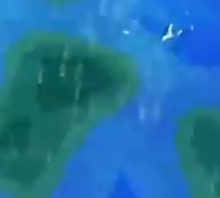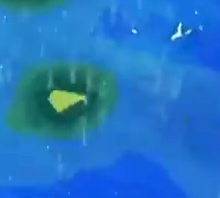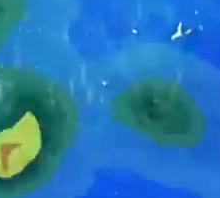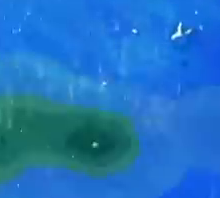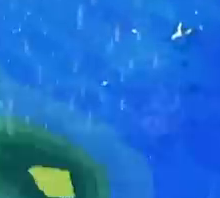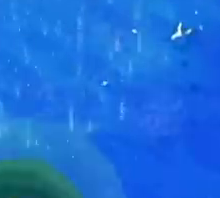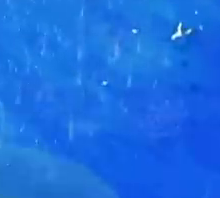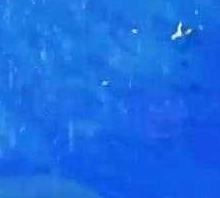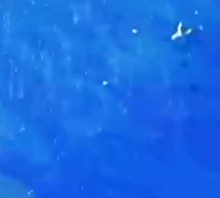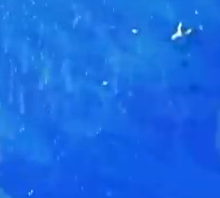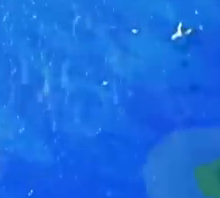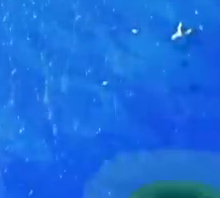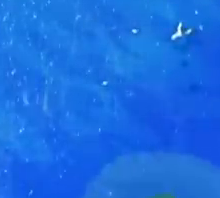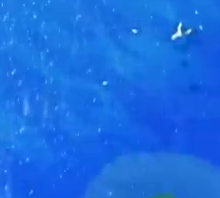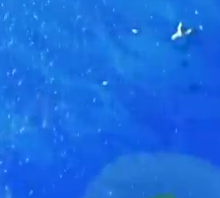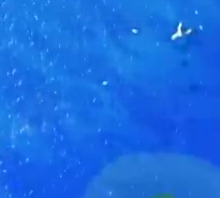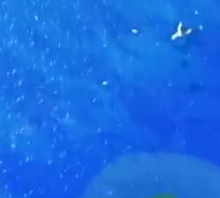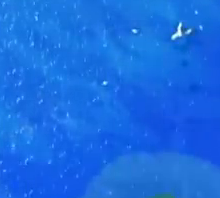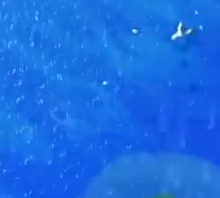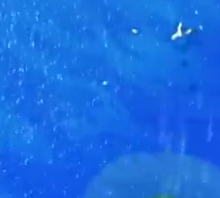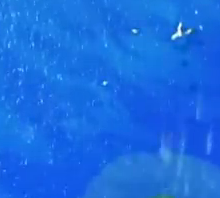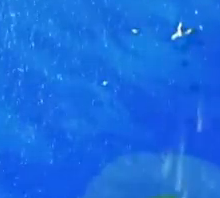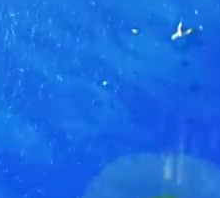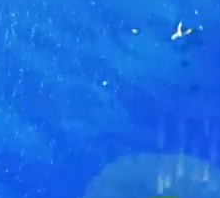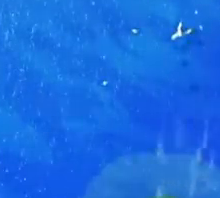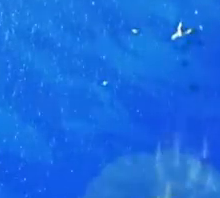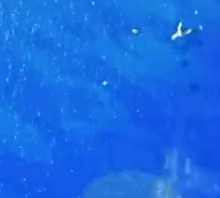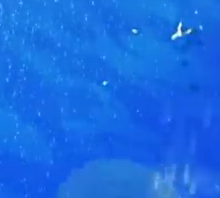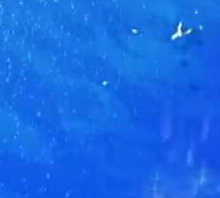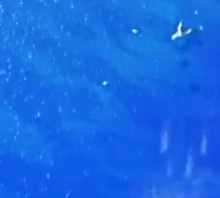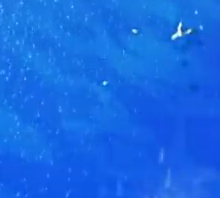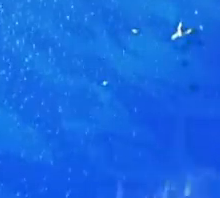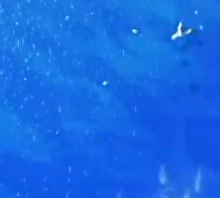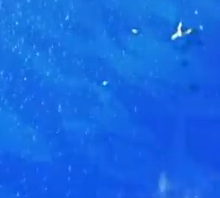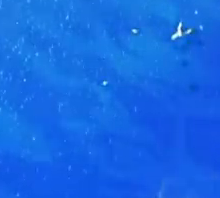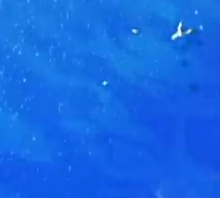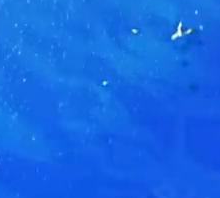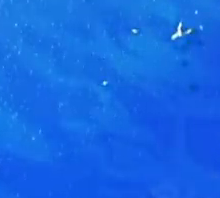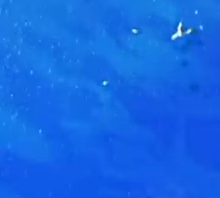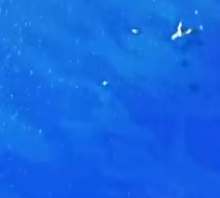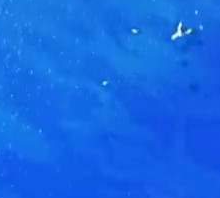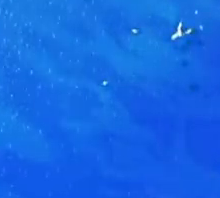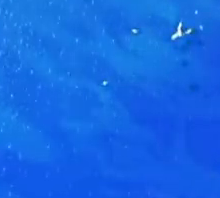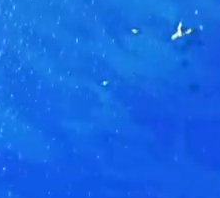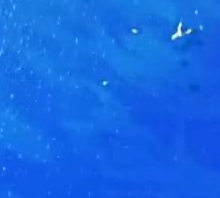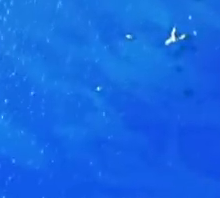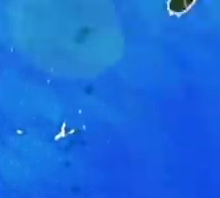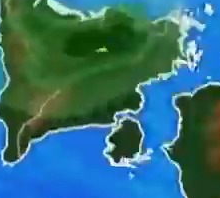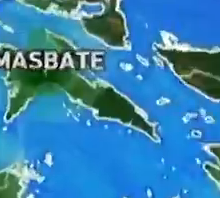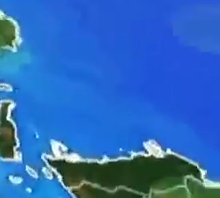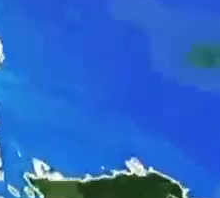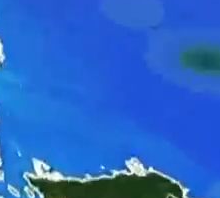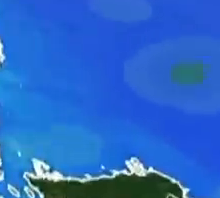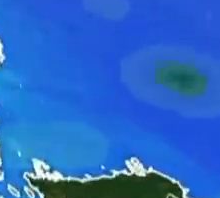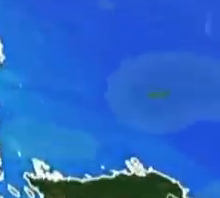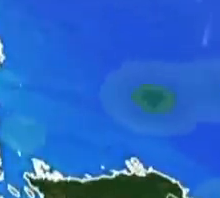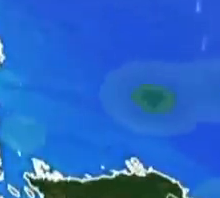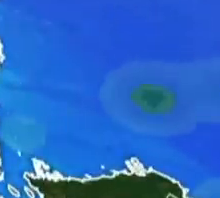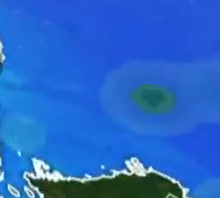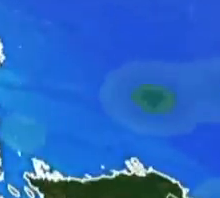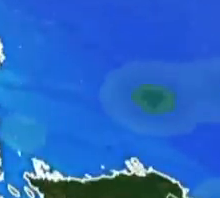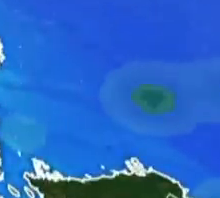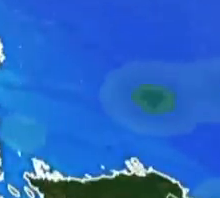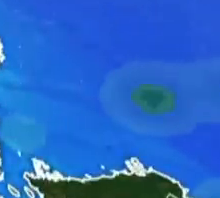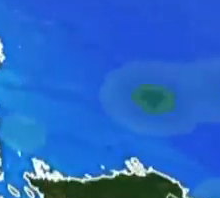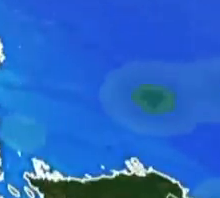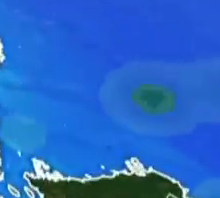sa katimugang bahagi ng probinsya maghapon na mawawala pagsapit ng gabi. Sa Luzon naman, may ulan sa umaga dala po ng